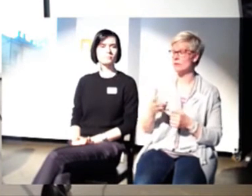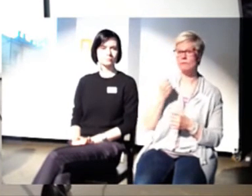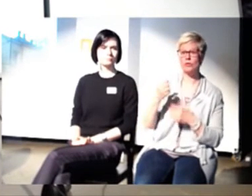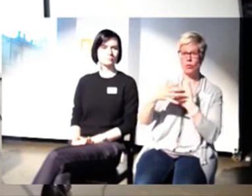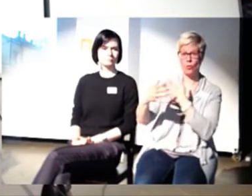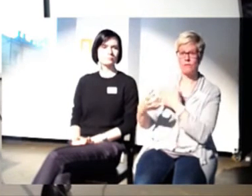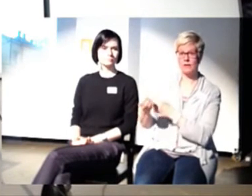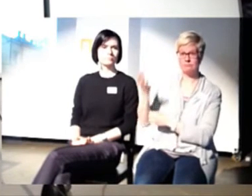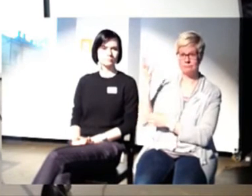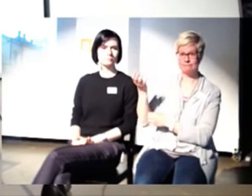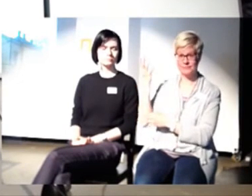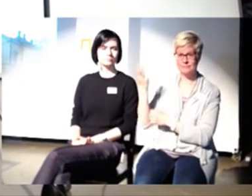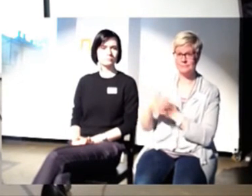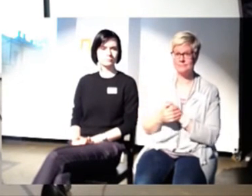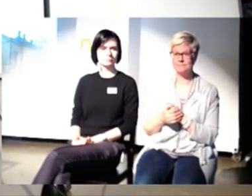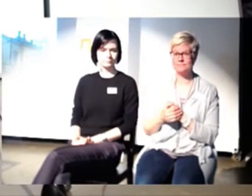vielä.